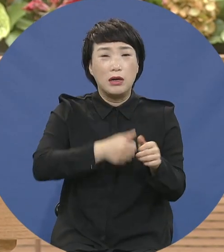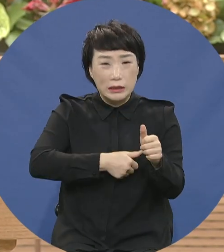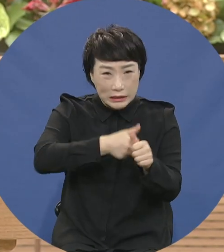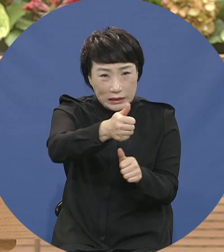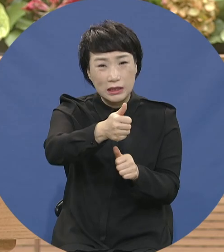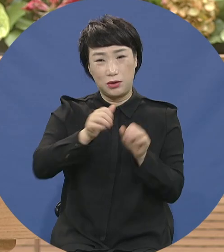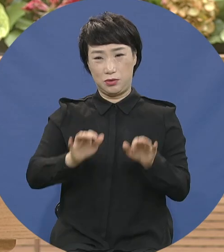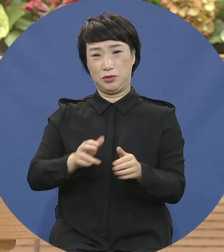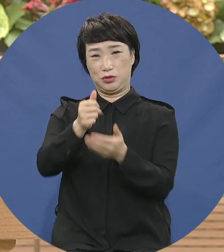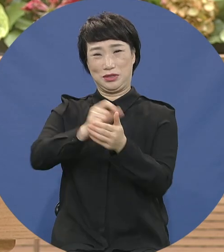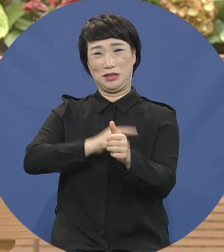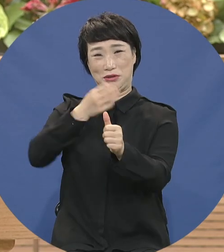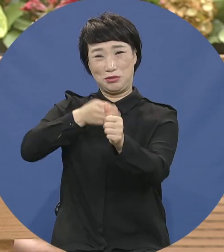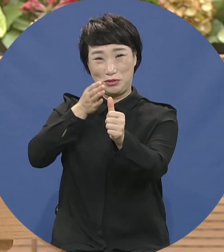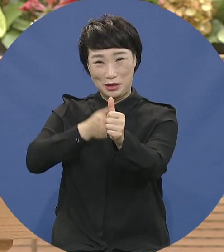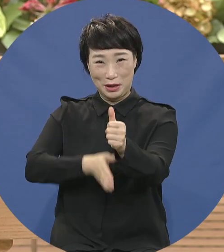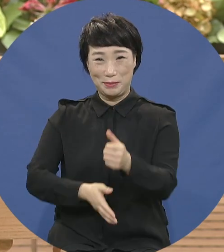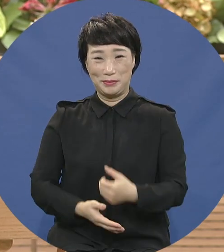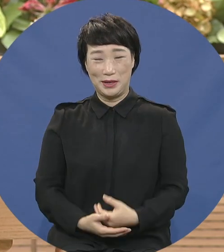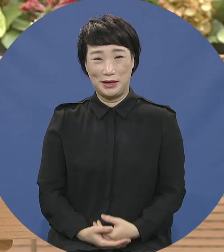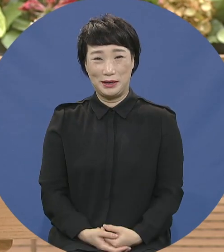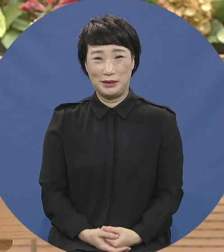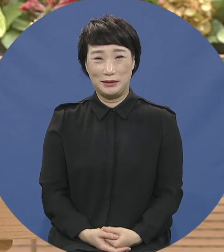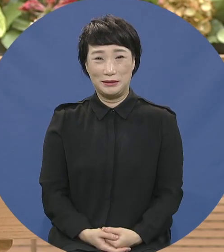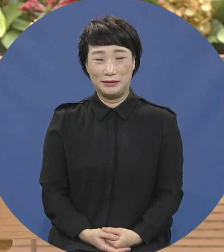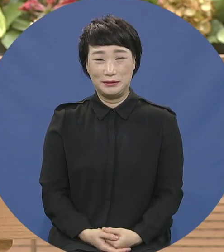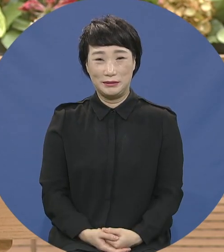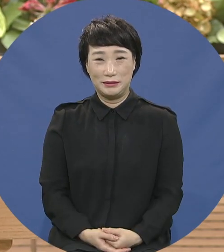이기시기를 주님의 이름으로 축원합니다.